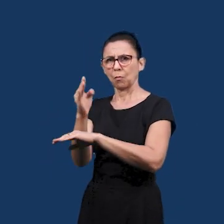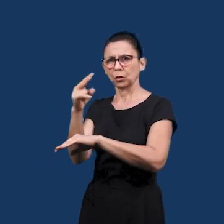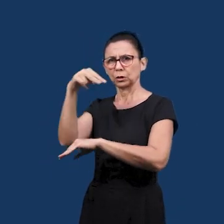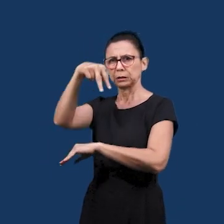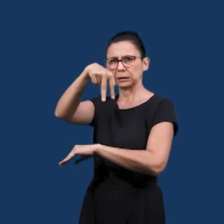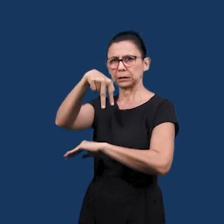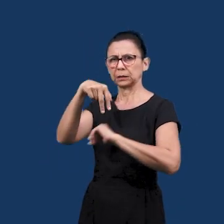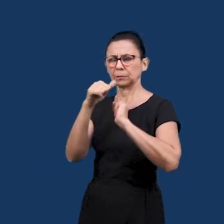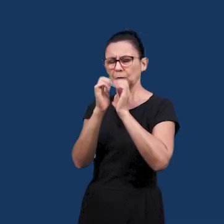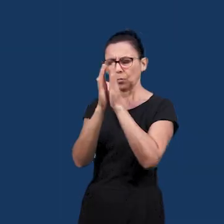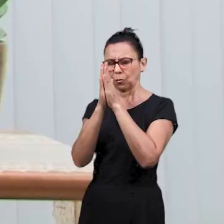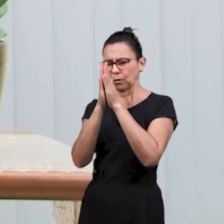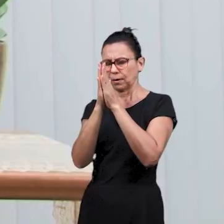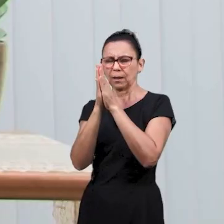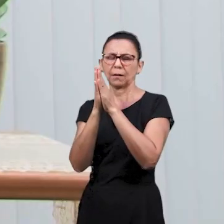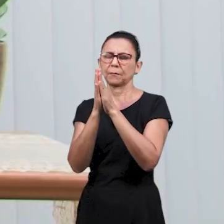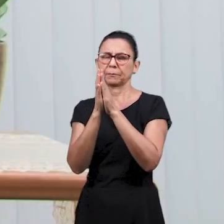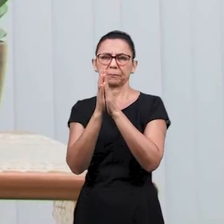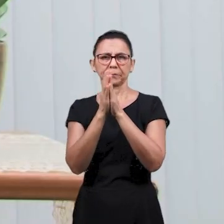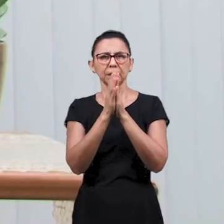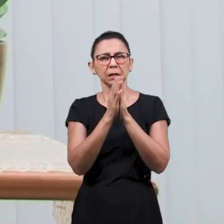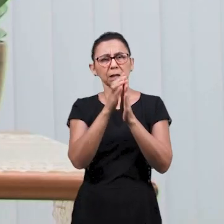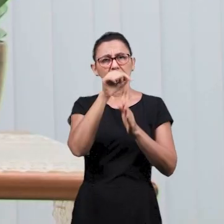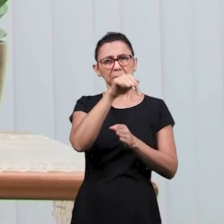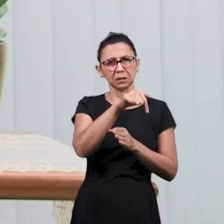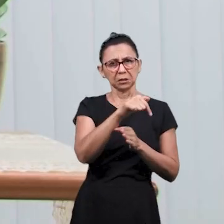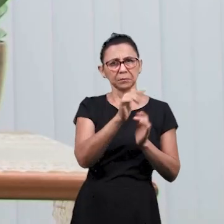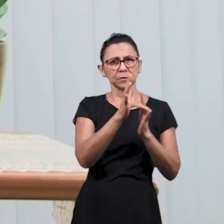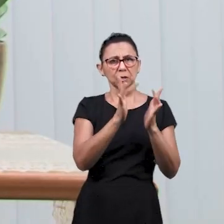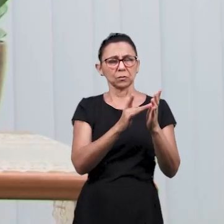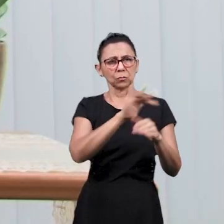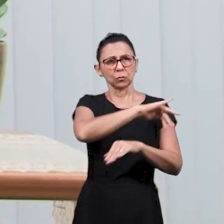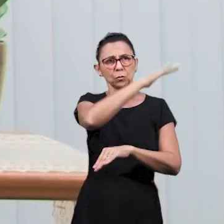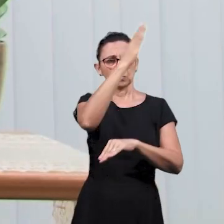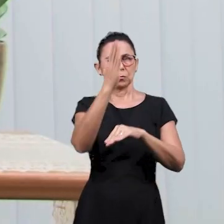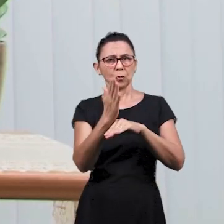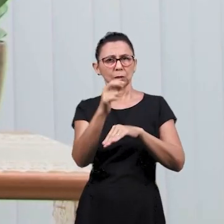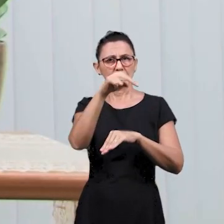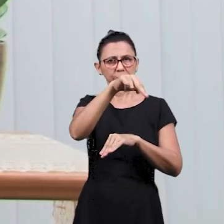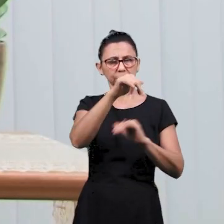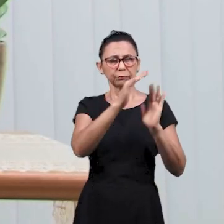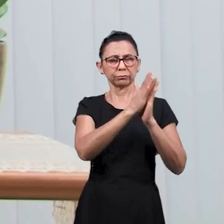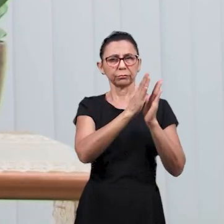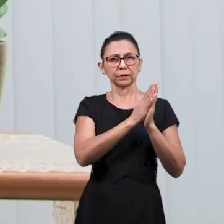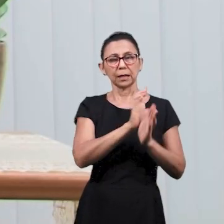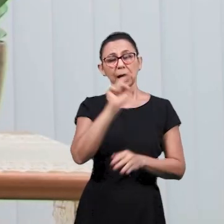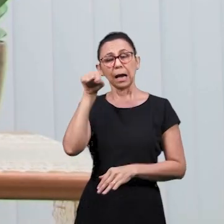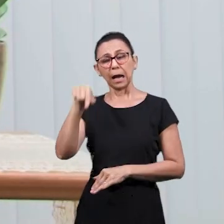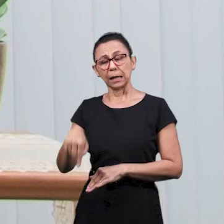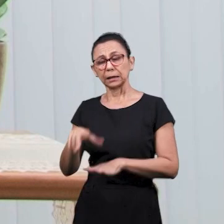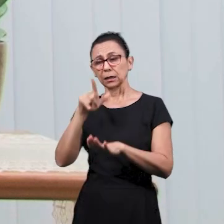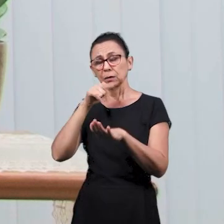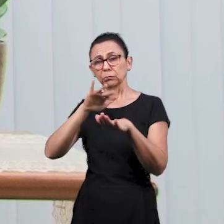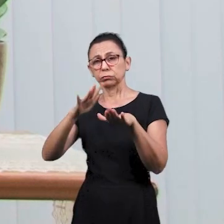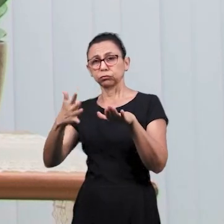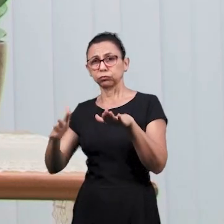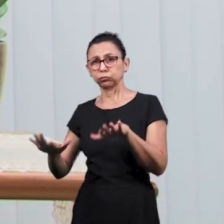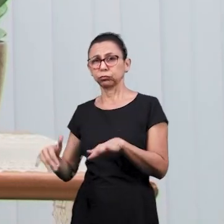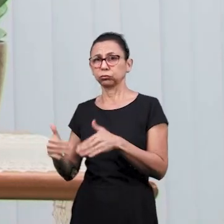оставался там один». Его ученики, они пересекают море